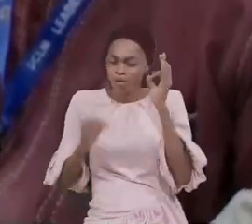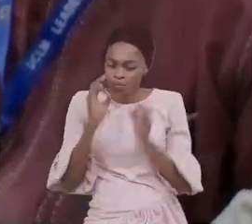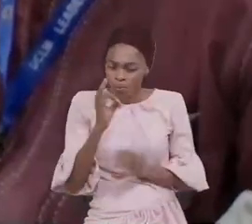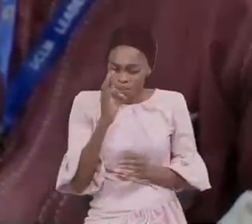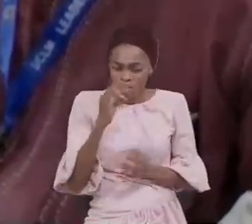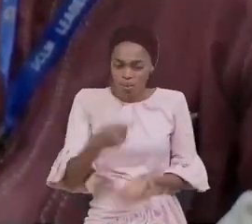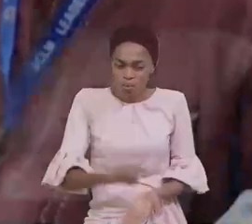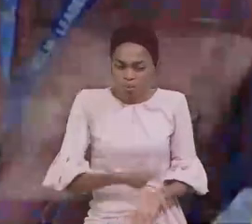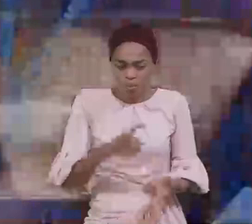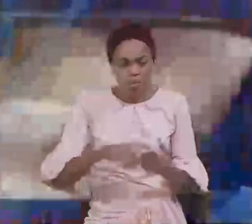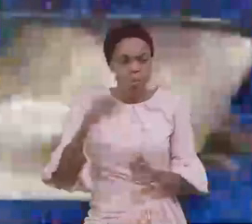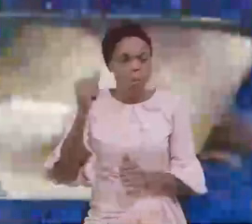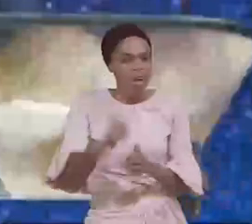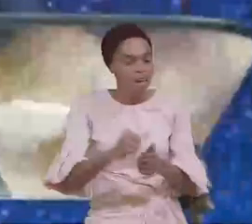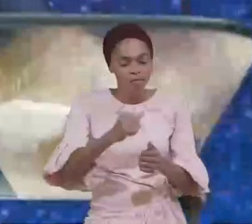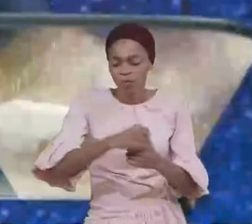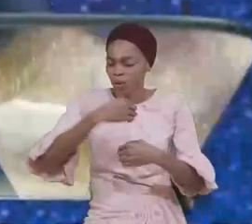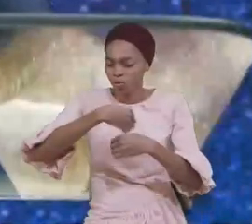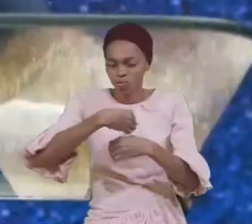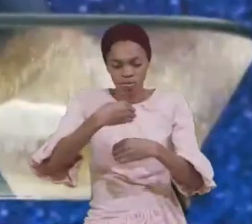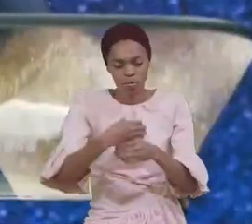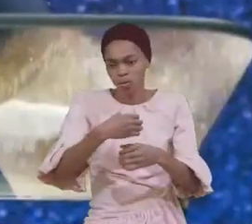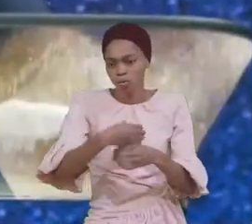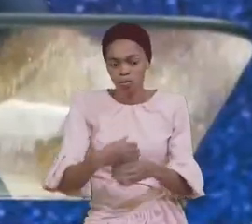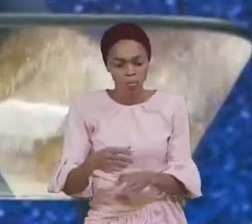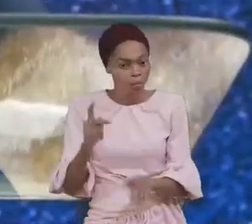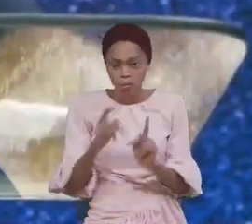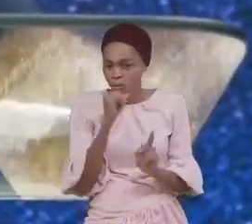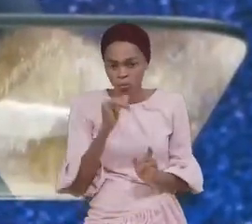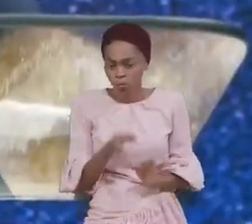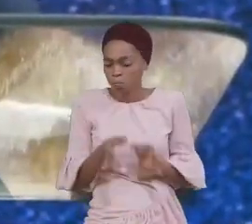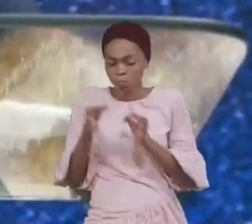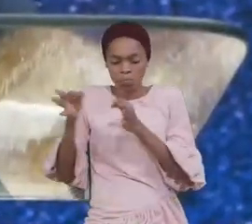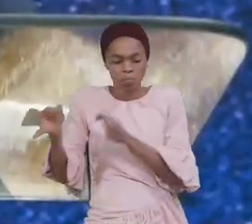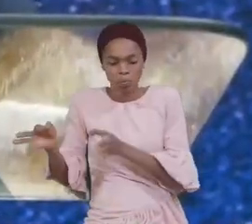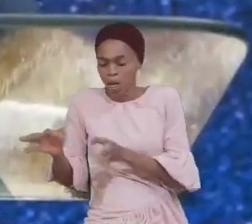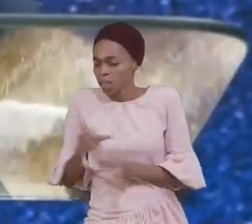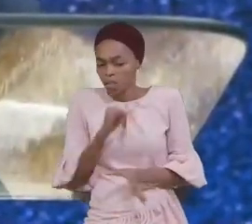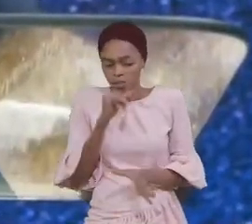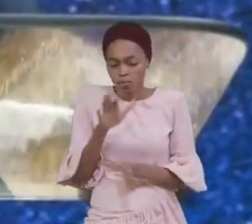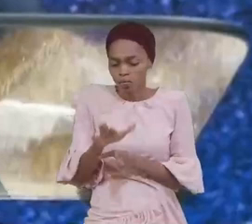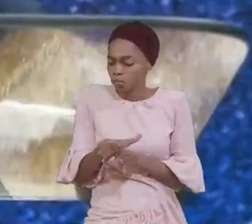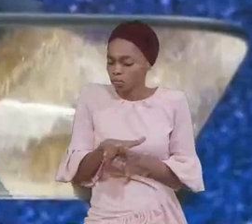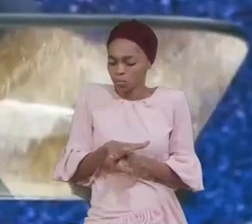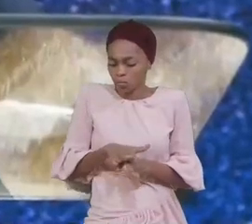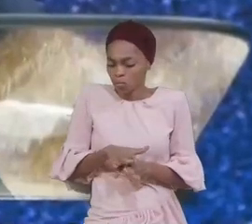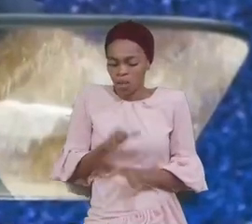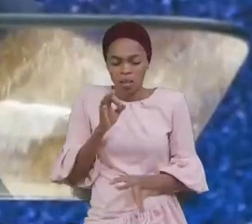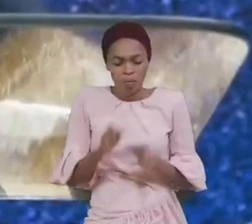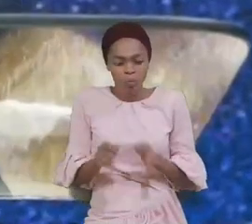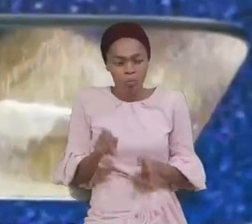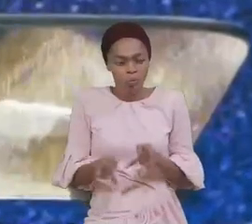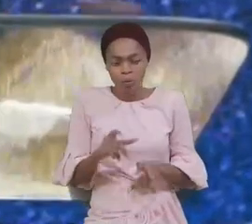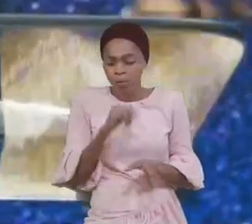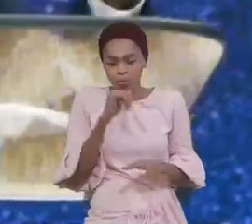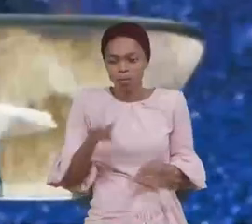à toute la création. Ils n'ont pas retardé, ils n'ont pas duré, ils n'ont